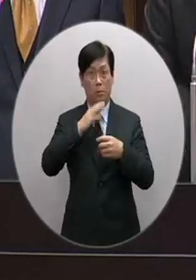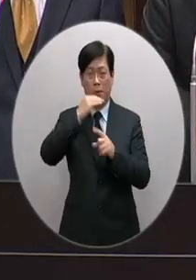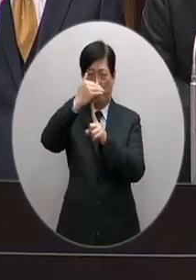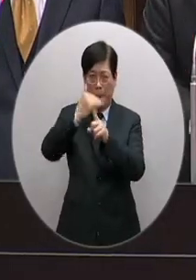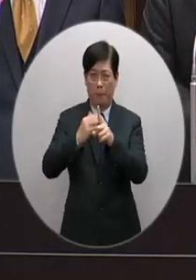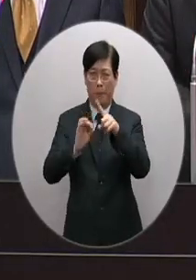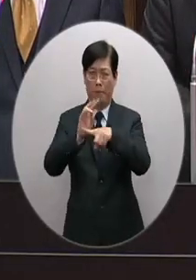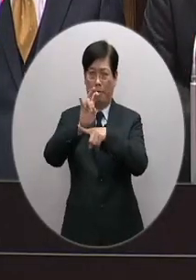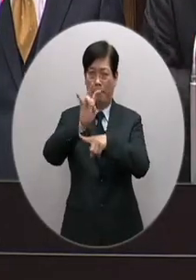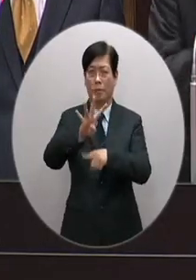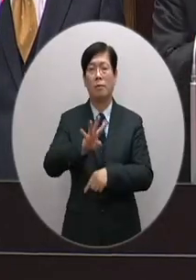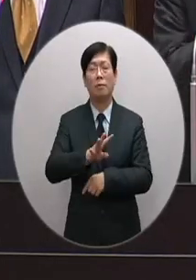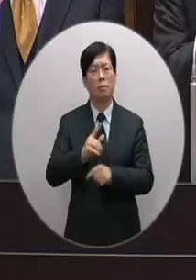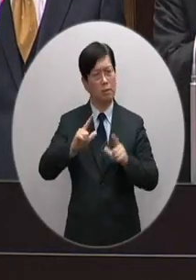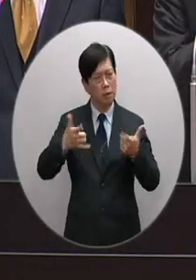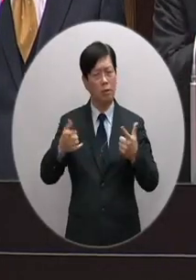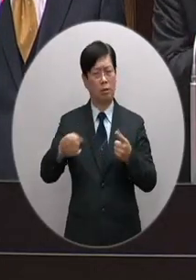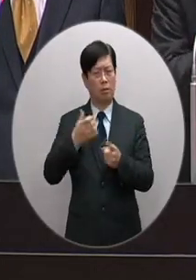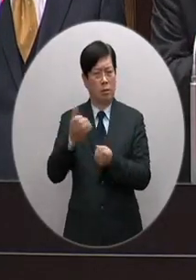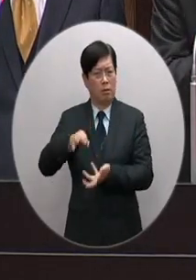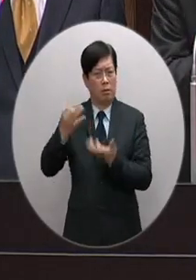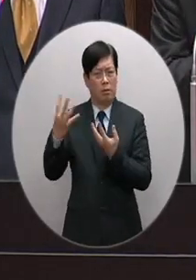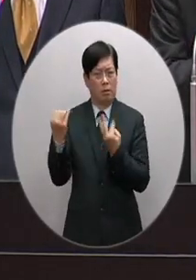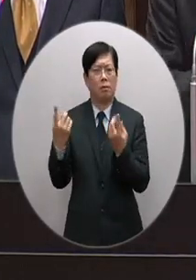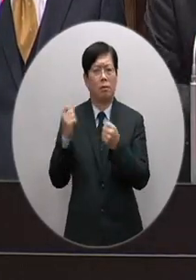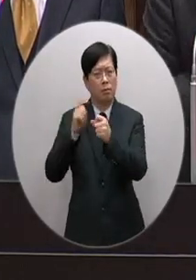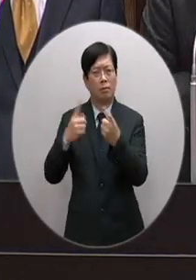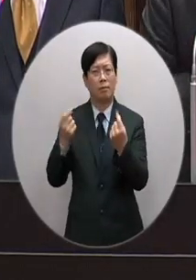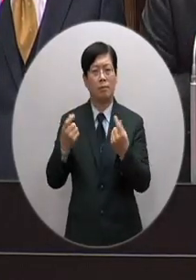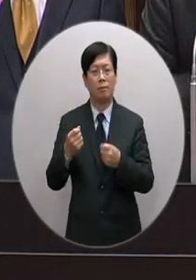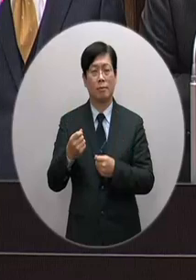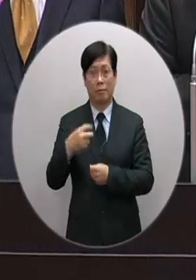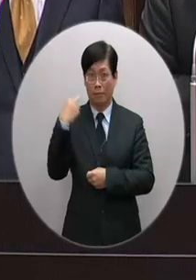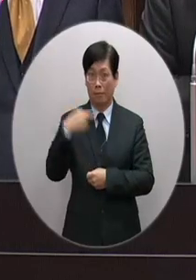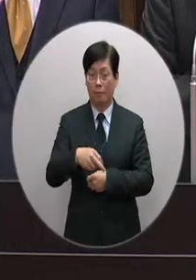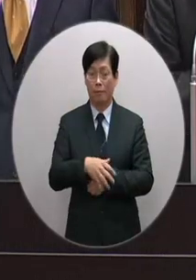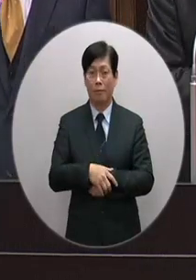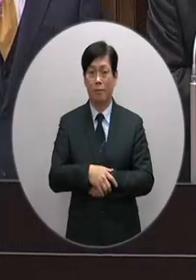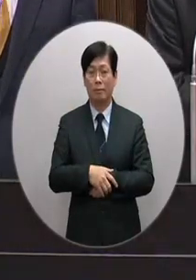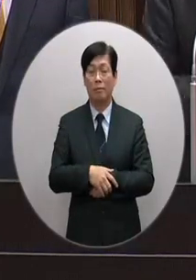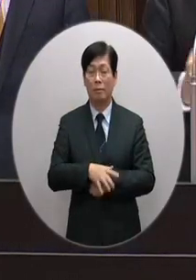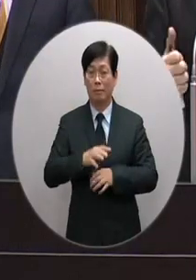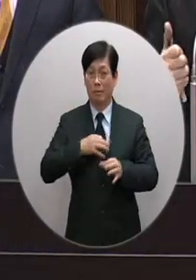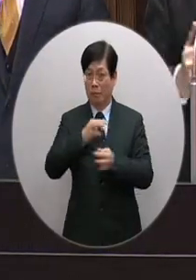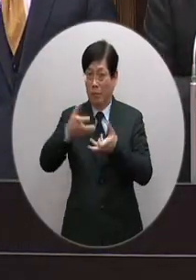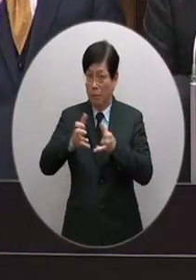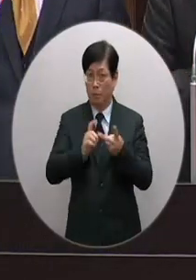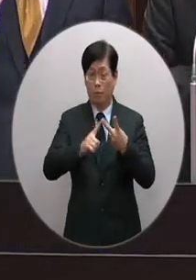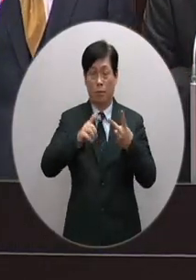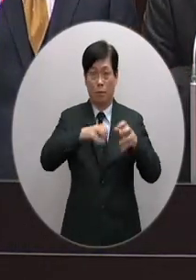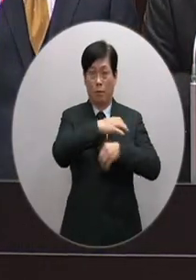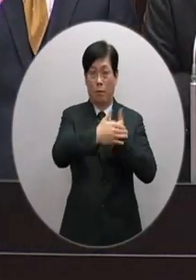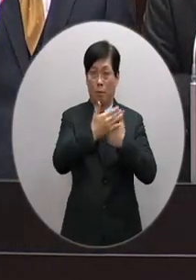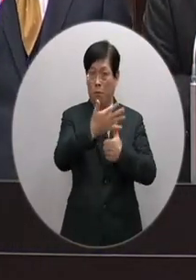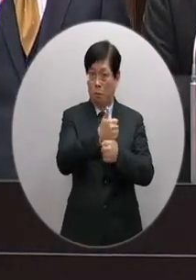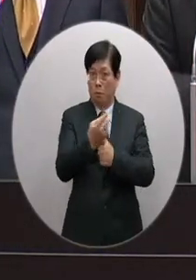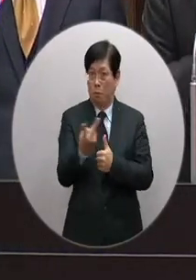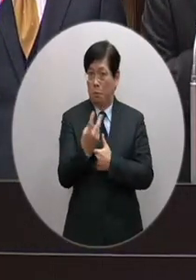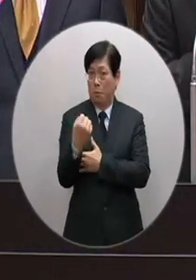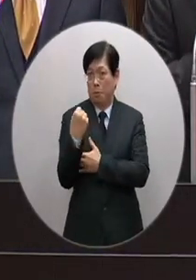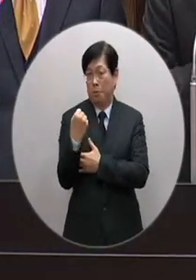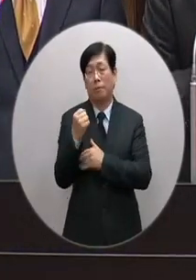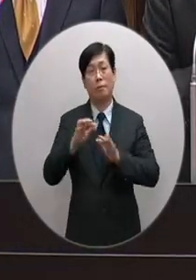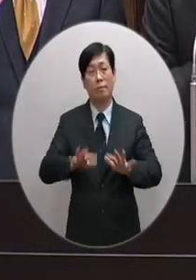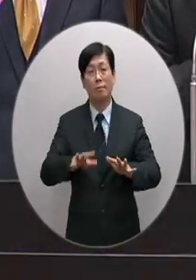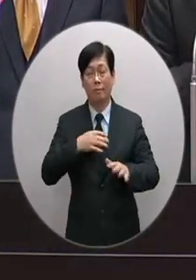了24%，也差不多是你刚刚讲的目标。那更何况呢，在经济部跟环保署的努力之下，